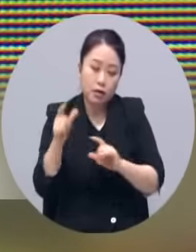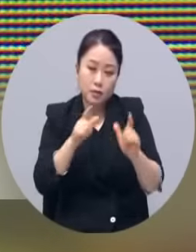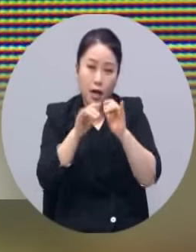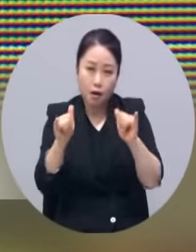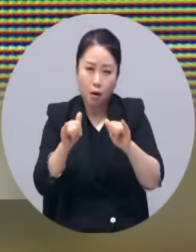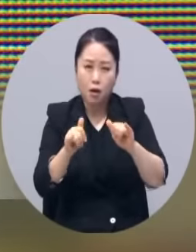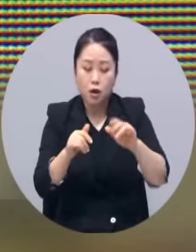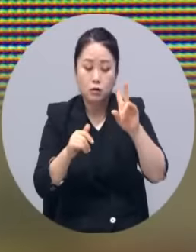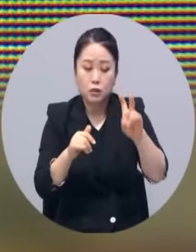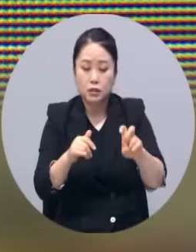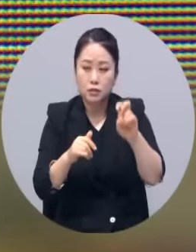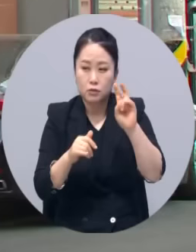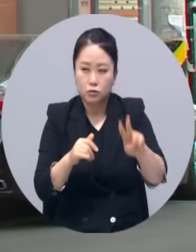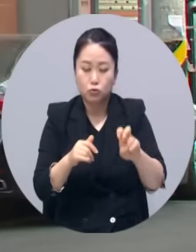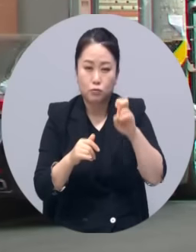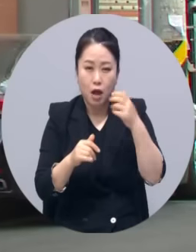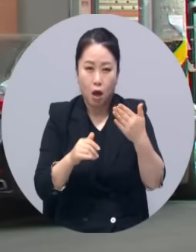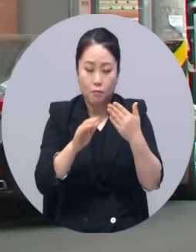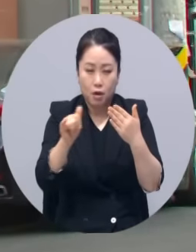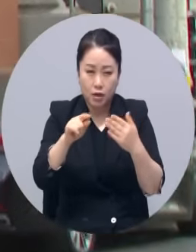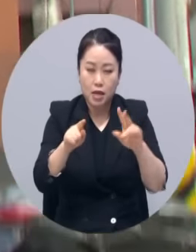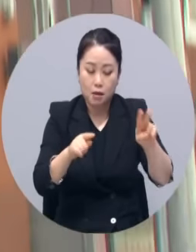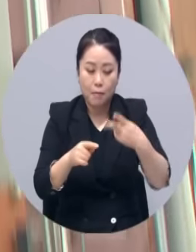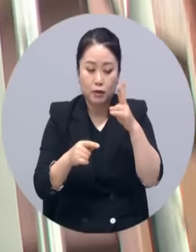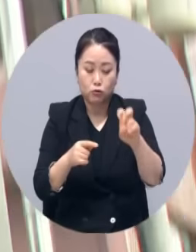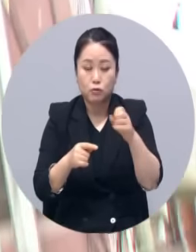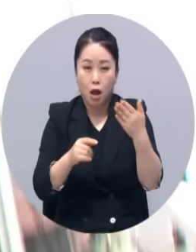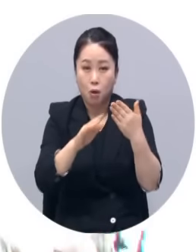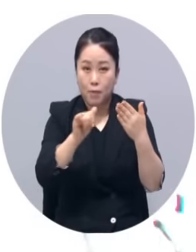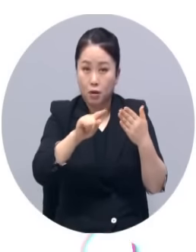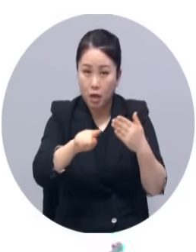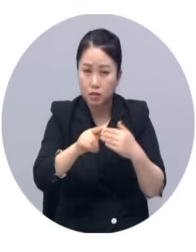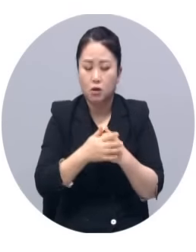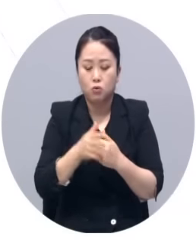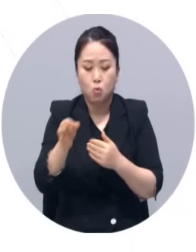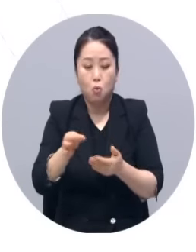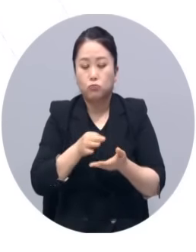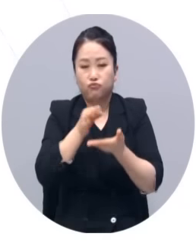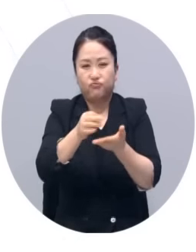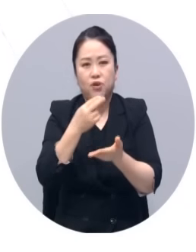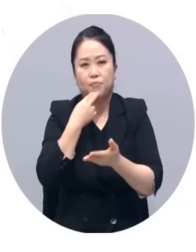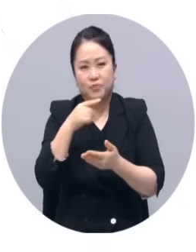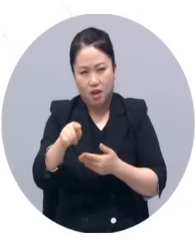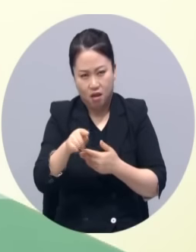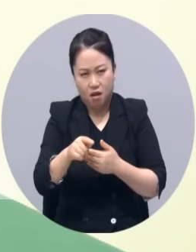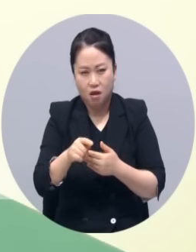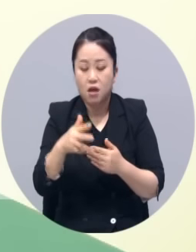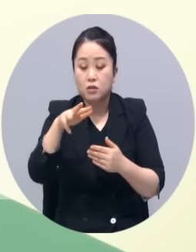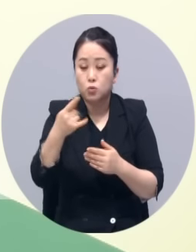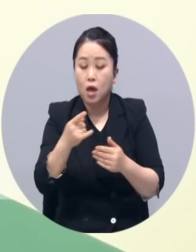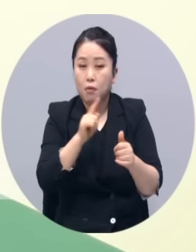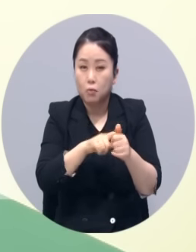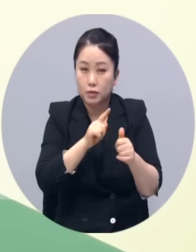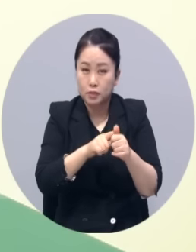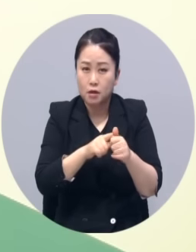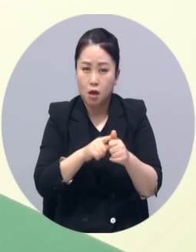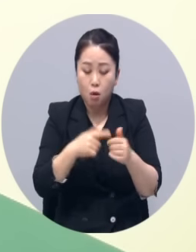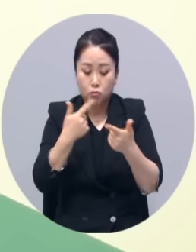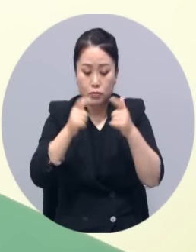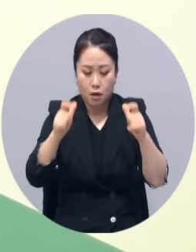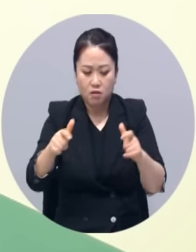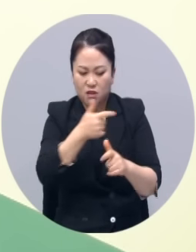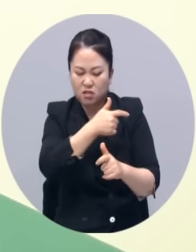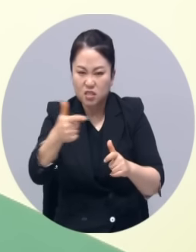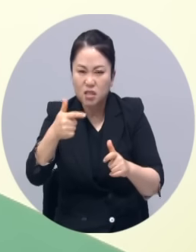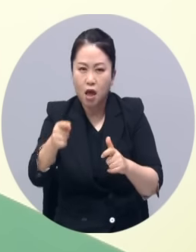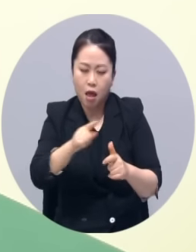돌려주지 않은 50대 최모 씨. 피해 규모가 약 180억 원으로 부산 최대 규모 전세 사기 사건입니다. 지난